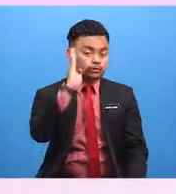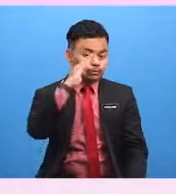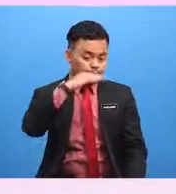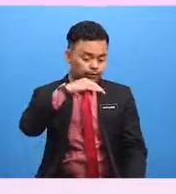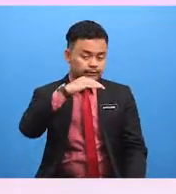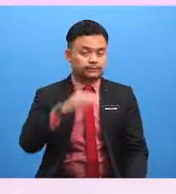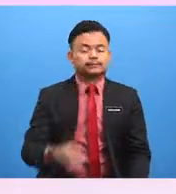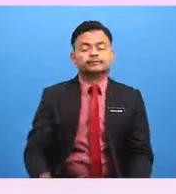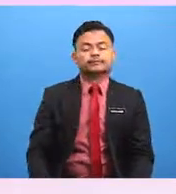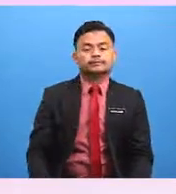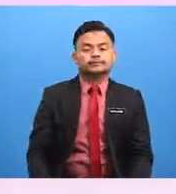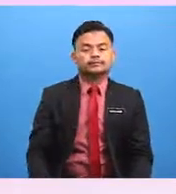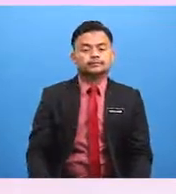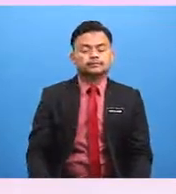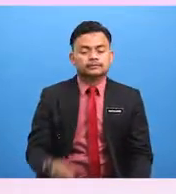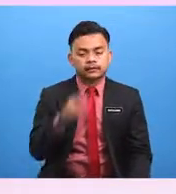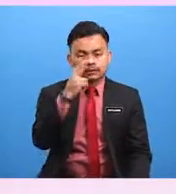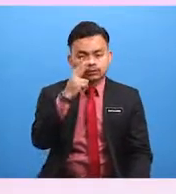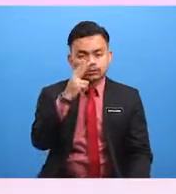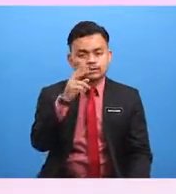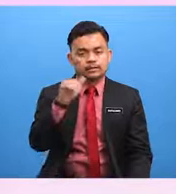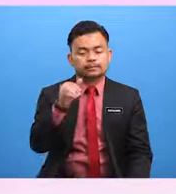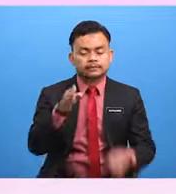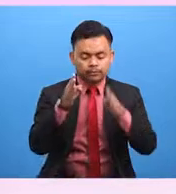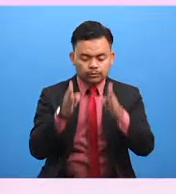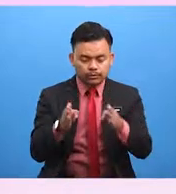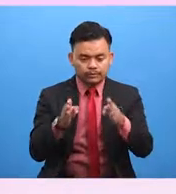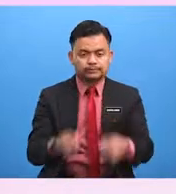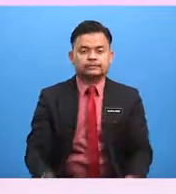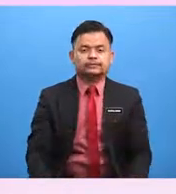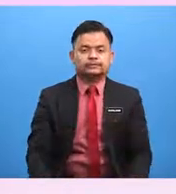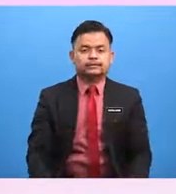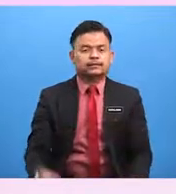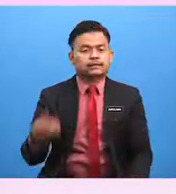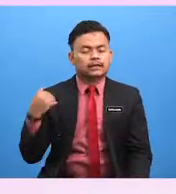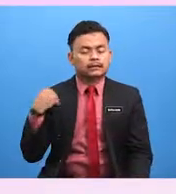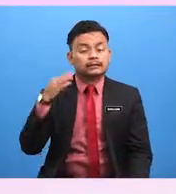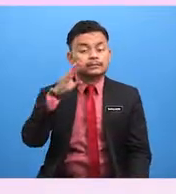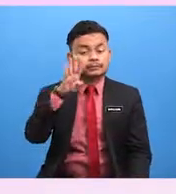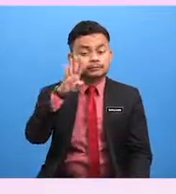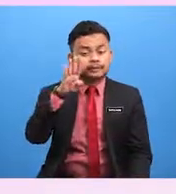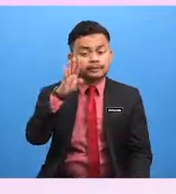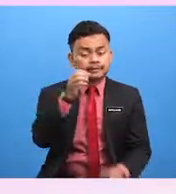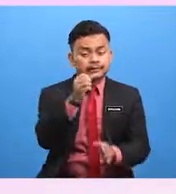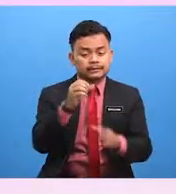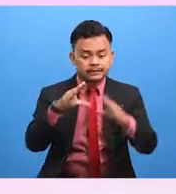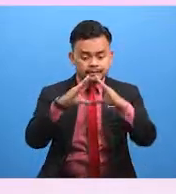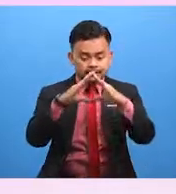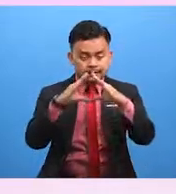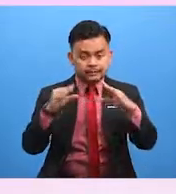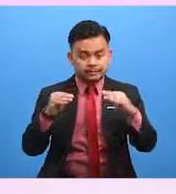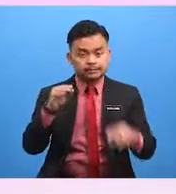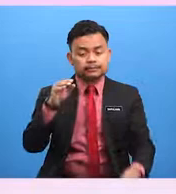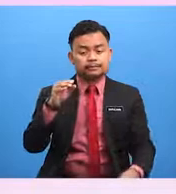Kuboid kelihatan seperti bongkah. Ia memerlukan 4 segi 4 tepat dan